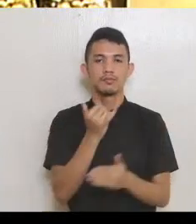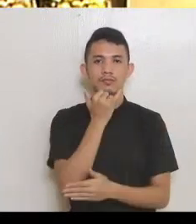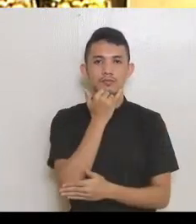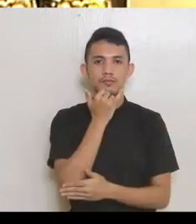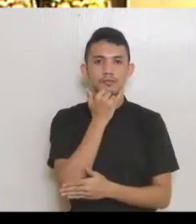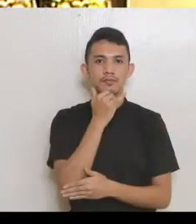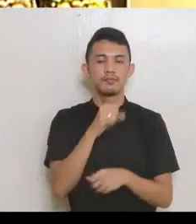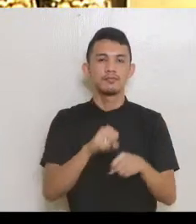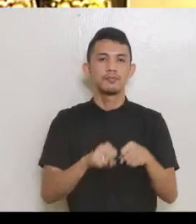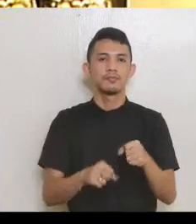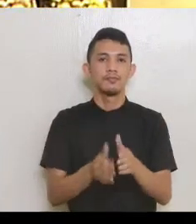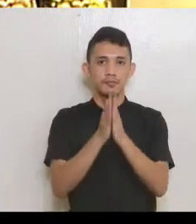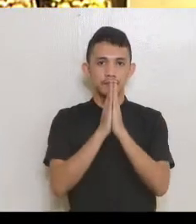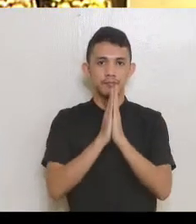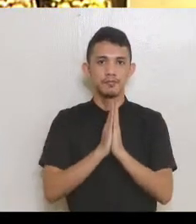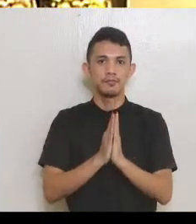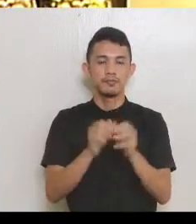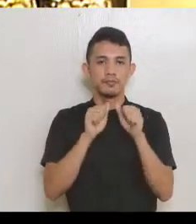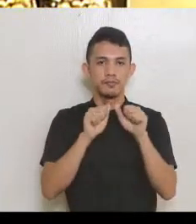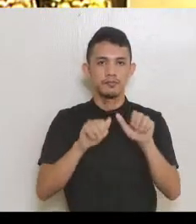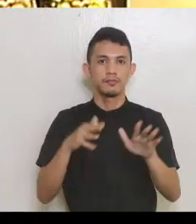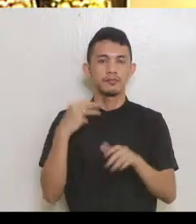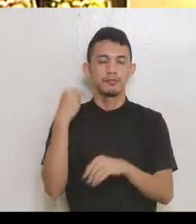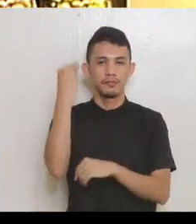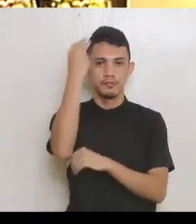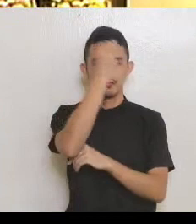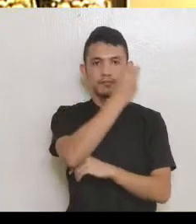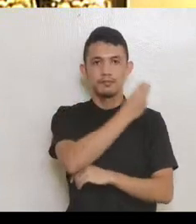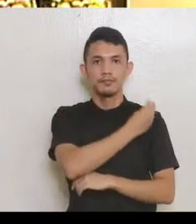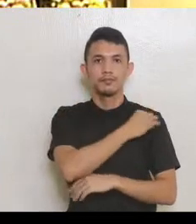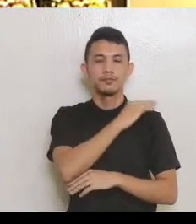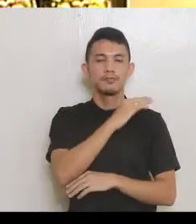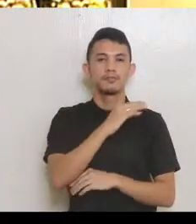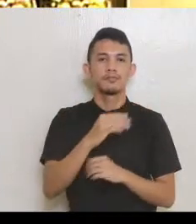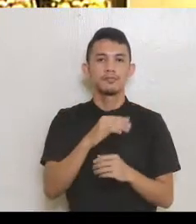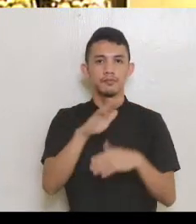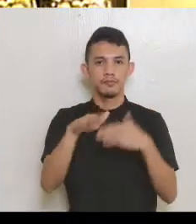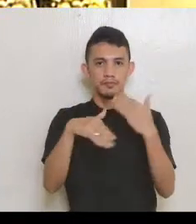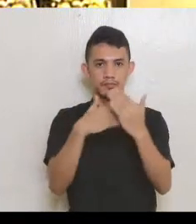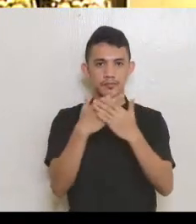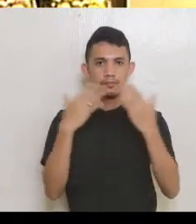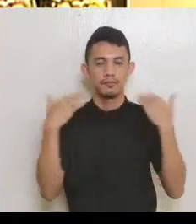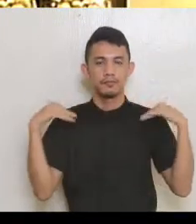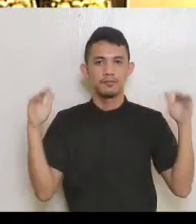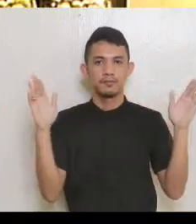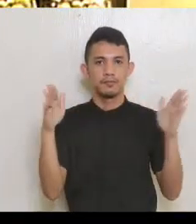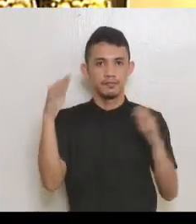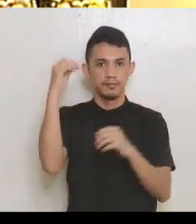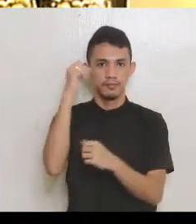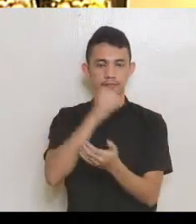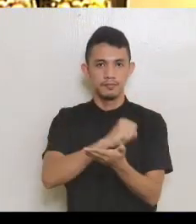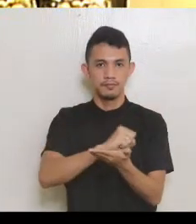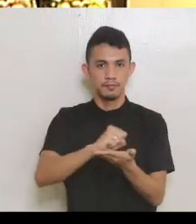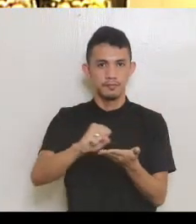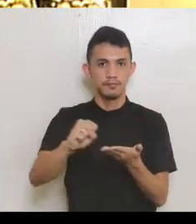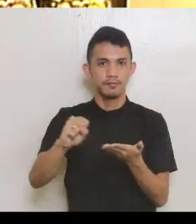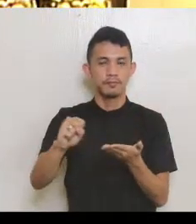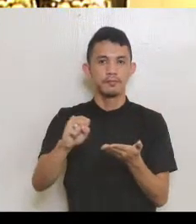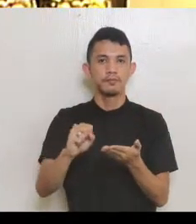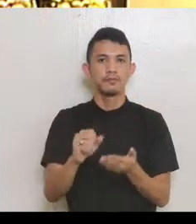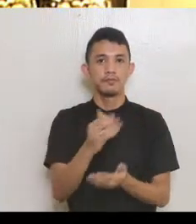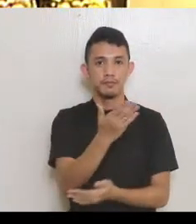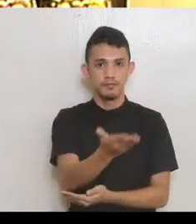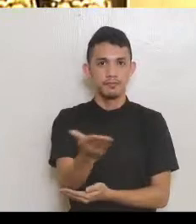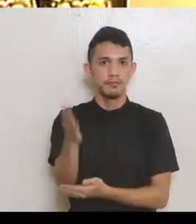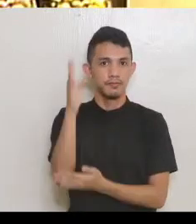Busa na nga muyo ako kang Santa Maria kanunayng ulay sa tanang mga anghel ug mga santos ug kaninyo mga